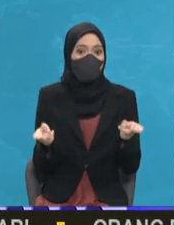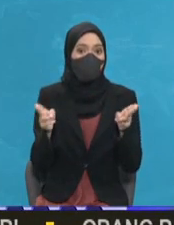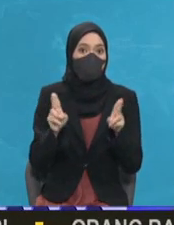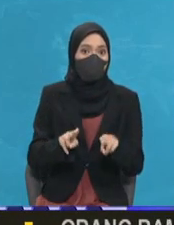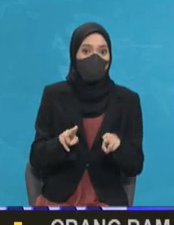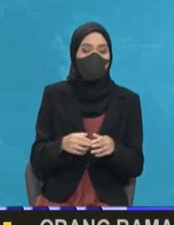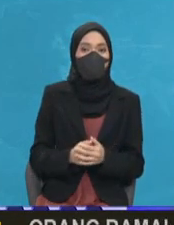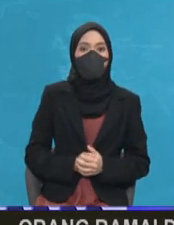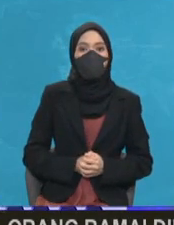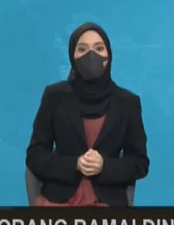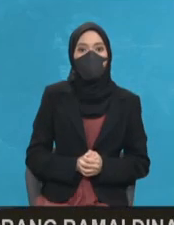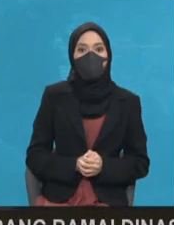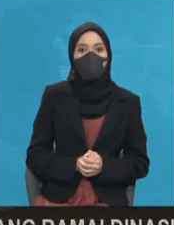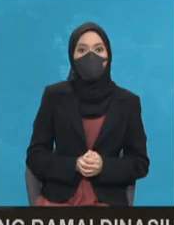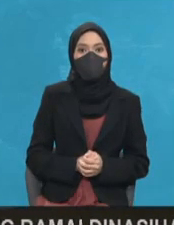cepat